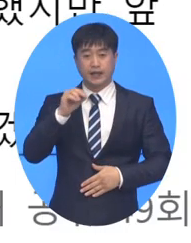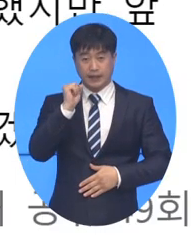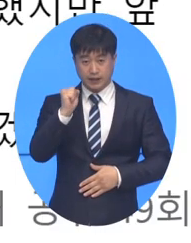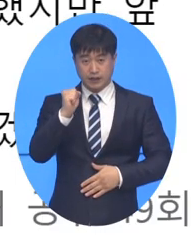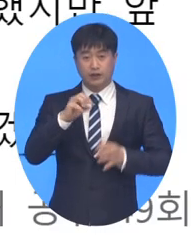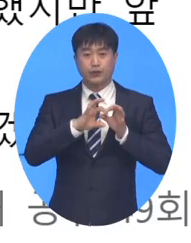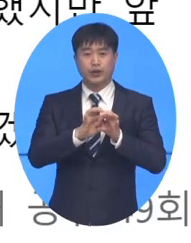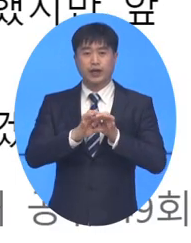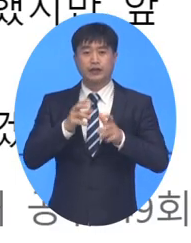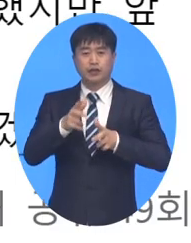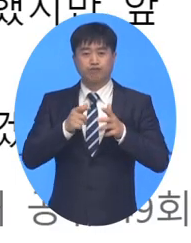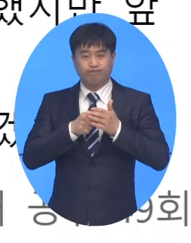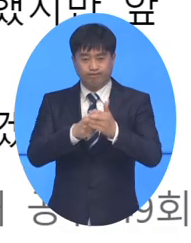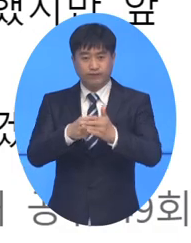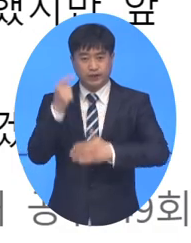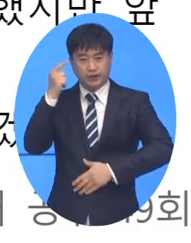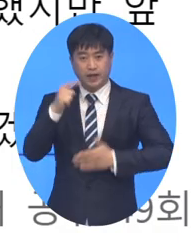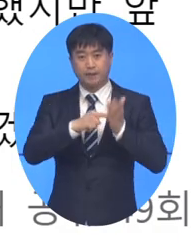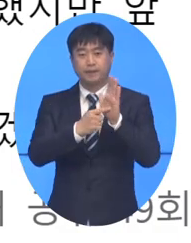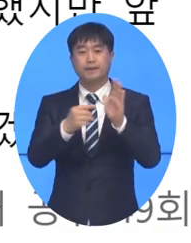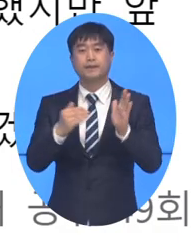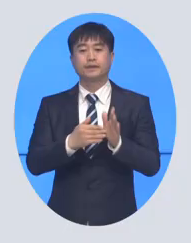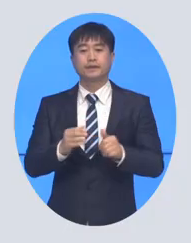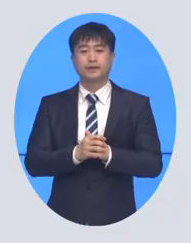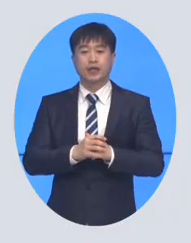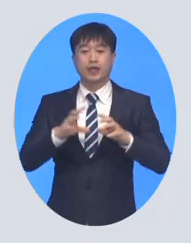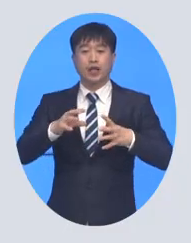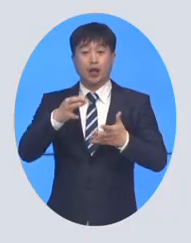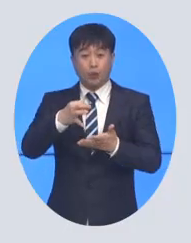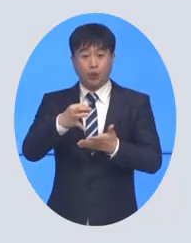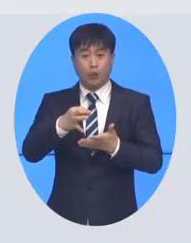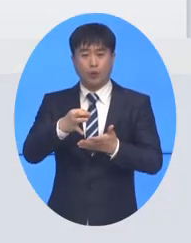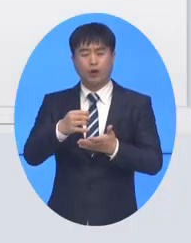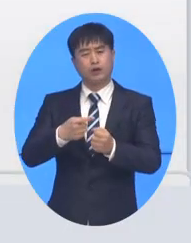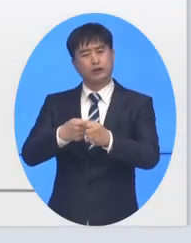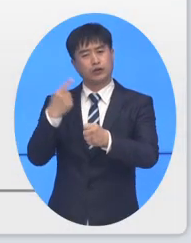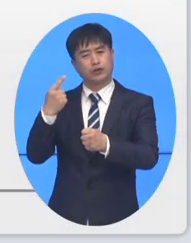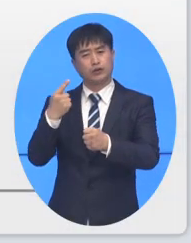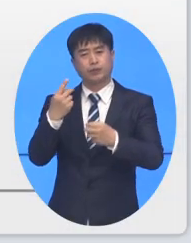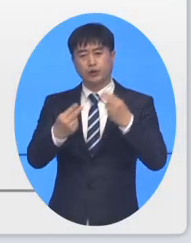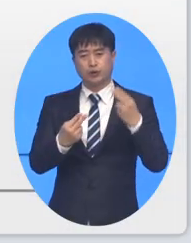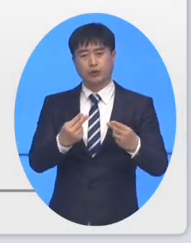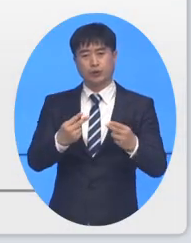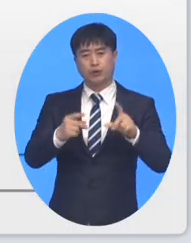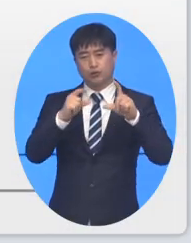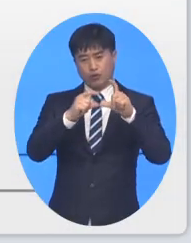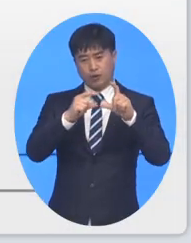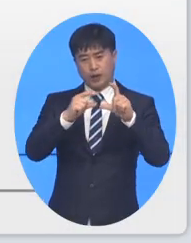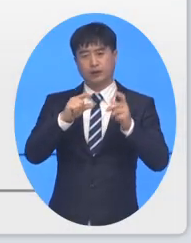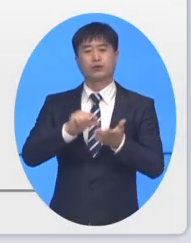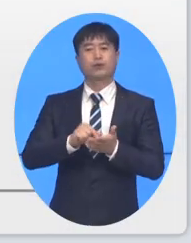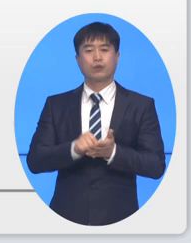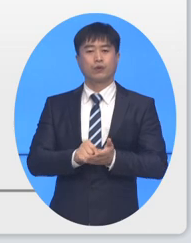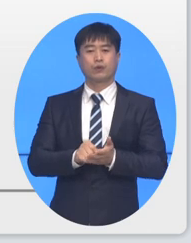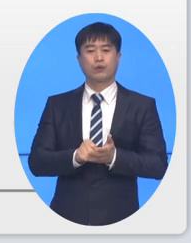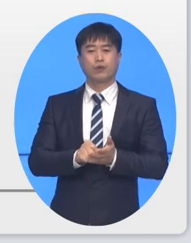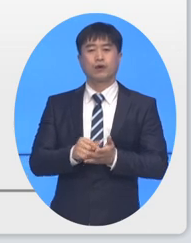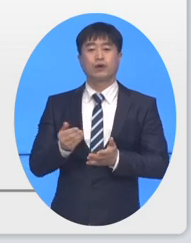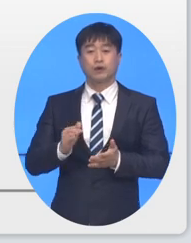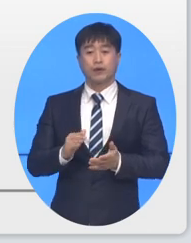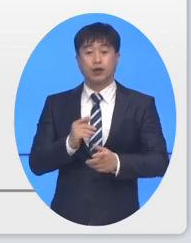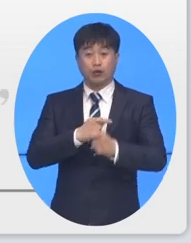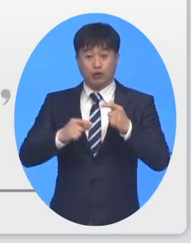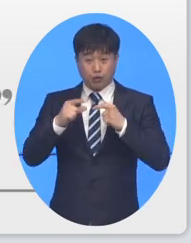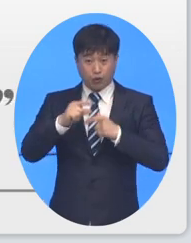sns를 통해 사업 추진유지를 밝혔는데요 국비지원 규모가 지난해와 비교하면 절반 수준이지만